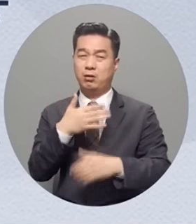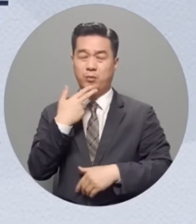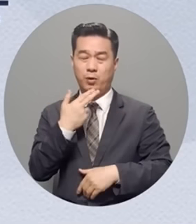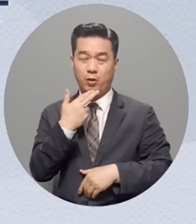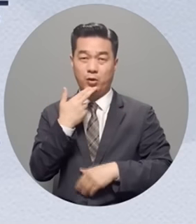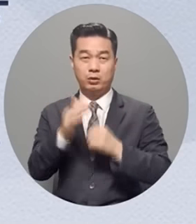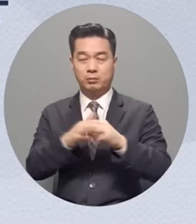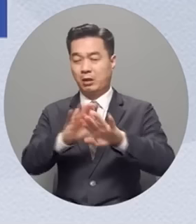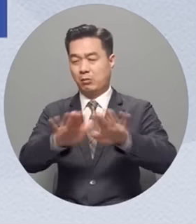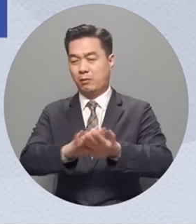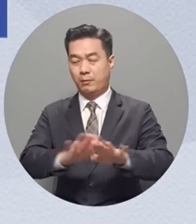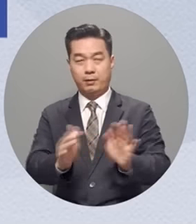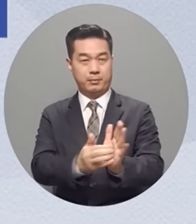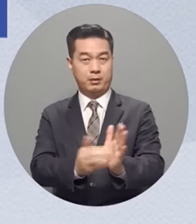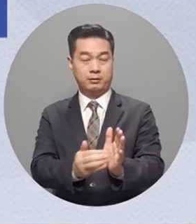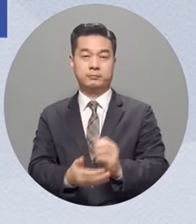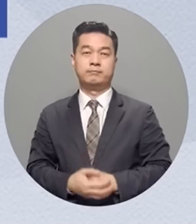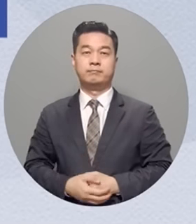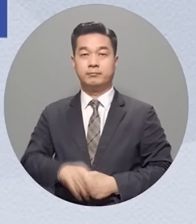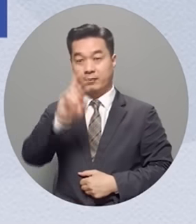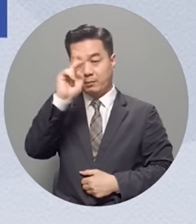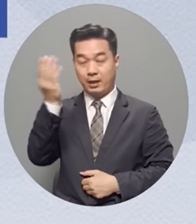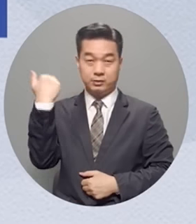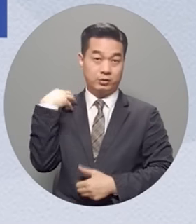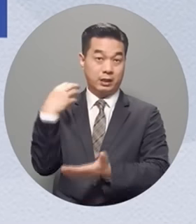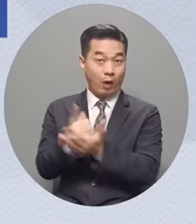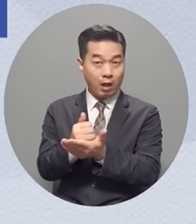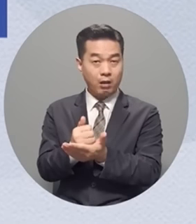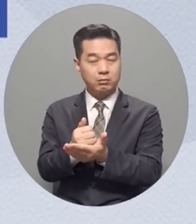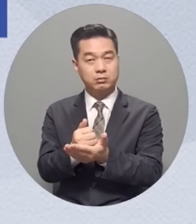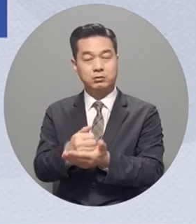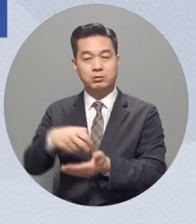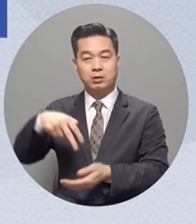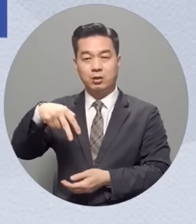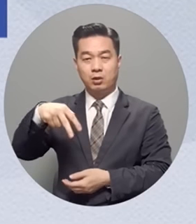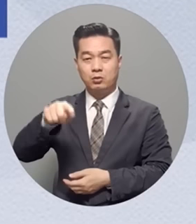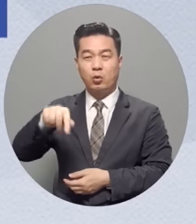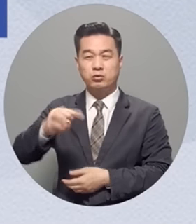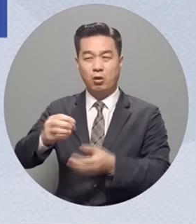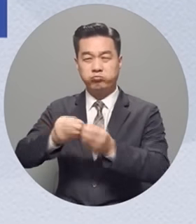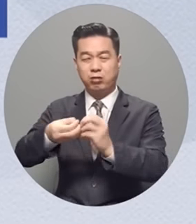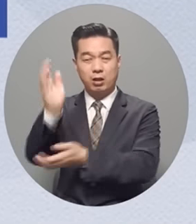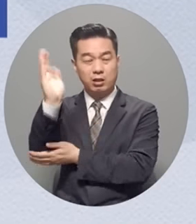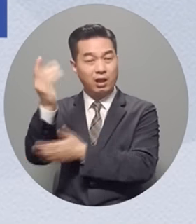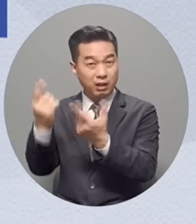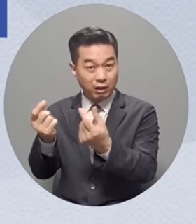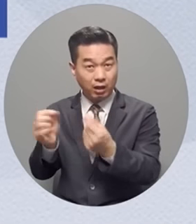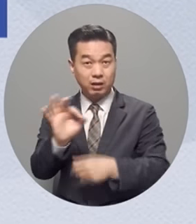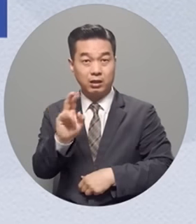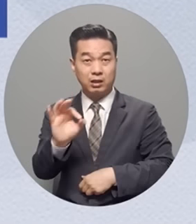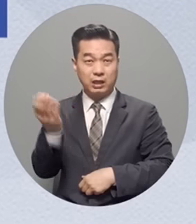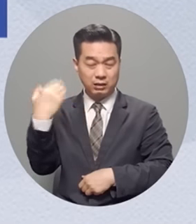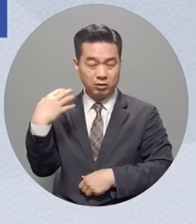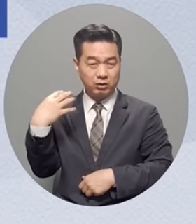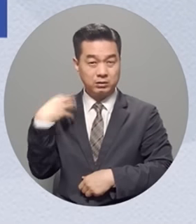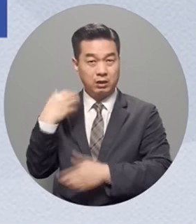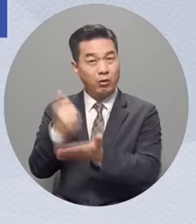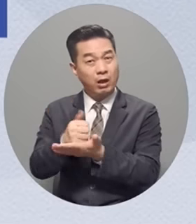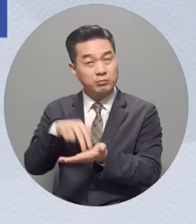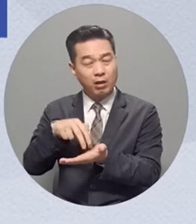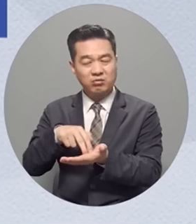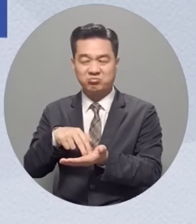파장은 가라앉았습니다. 박 전 장관 측은 소설이라는 입장을, 양정철 전 비서관은 뭘 더 할 생각이 없다는